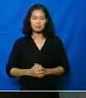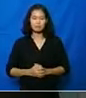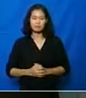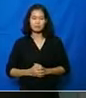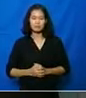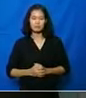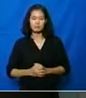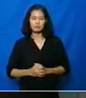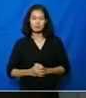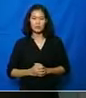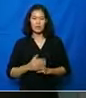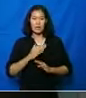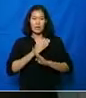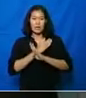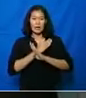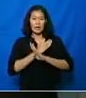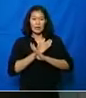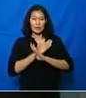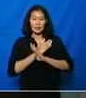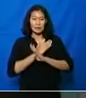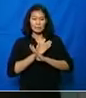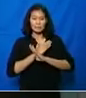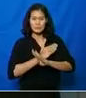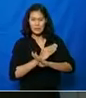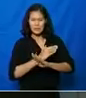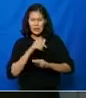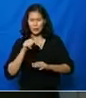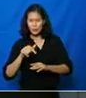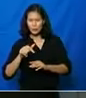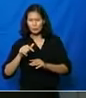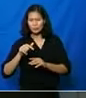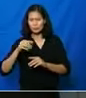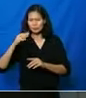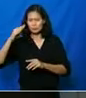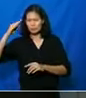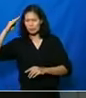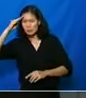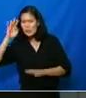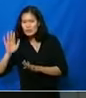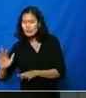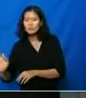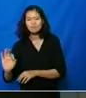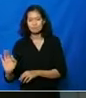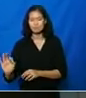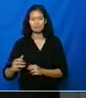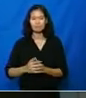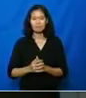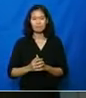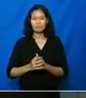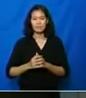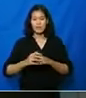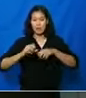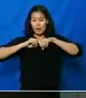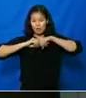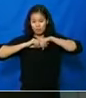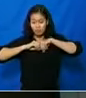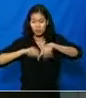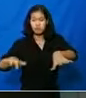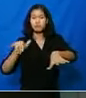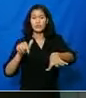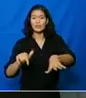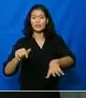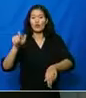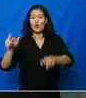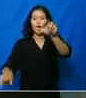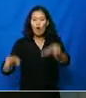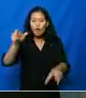bukan memilih dari aparat ke aparat atau aparat ke masyarakat. Penyebarannya adalah antar